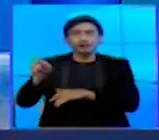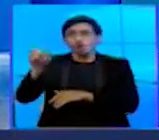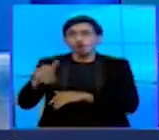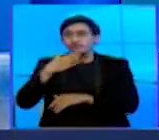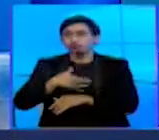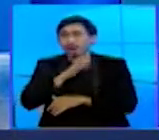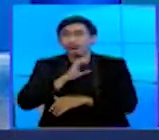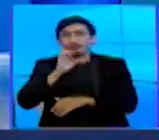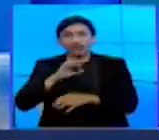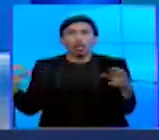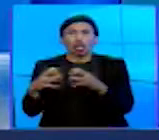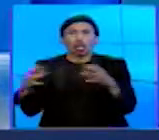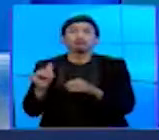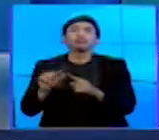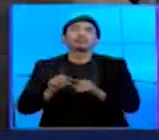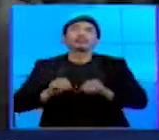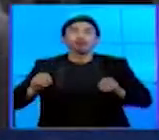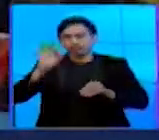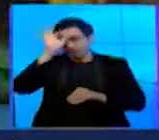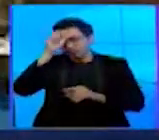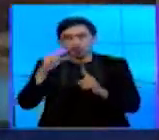dengan petugas Satpol PP.